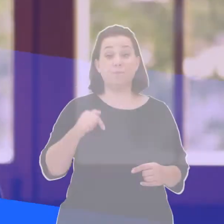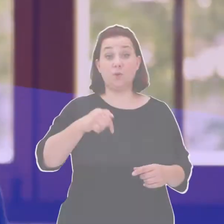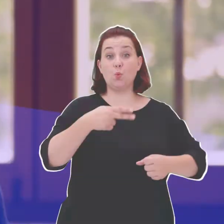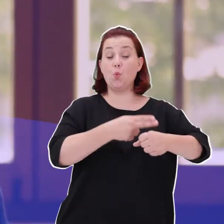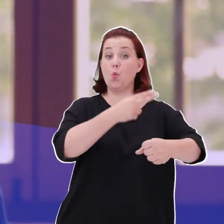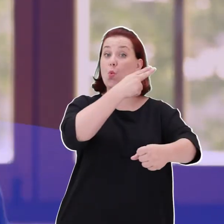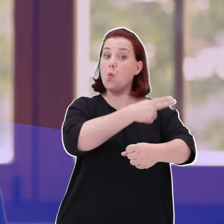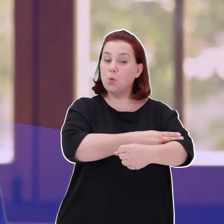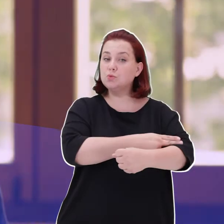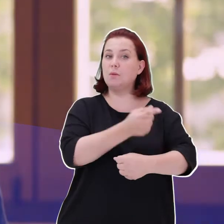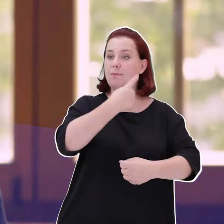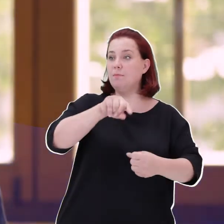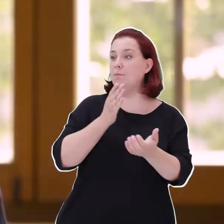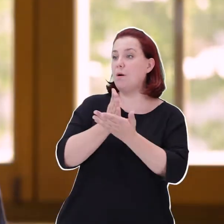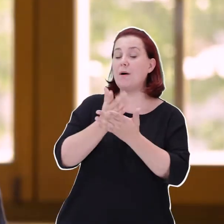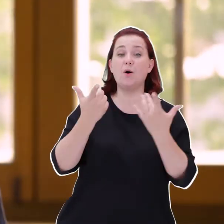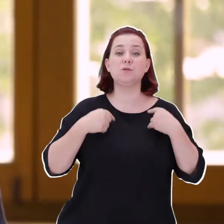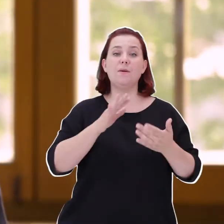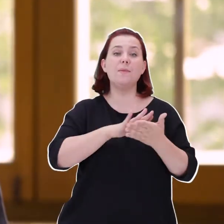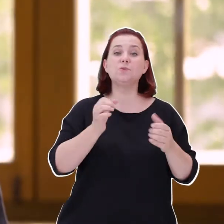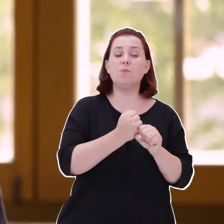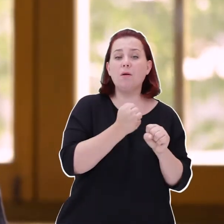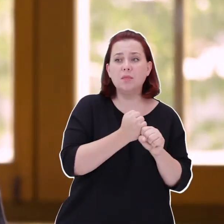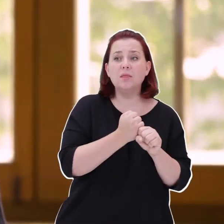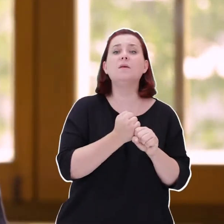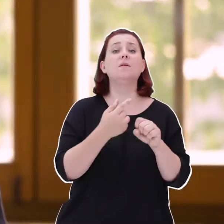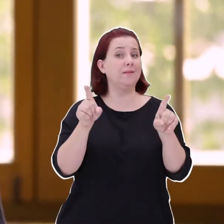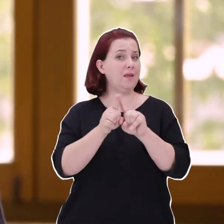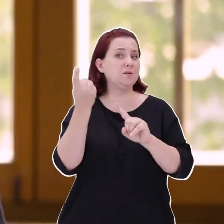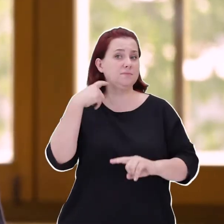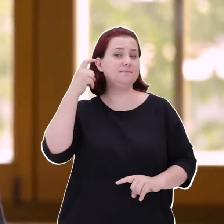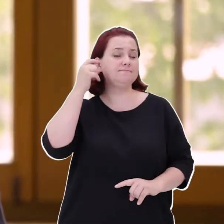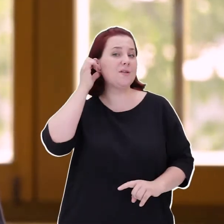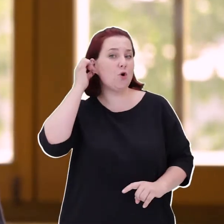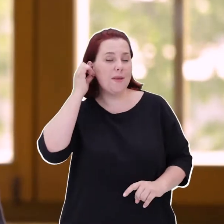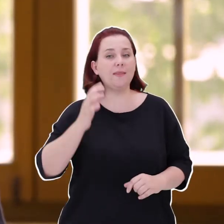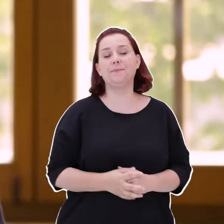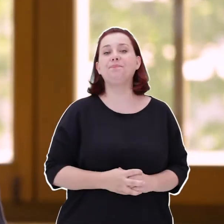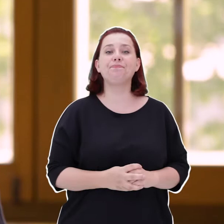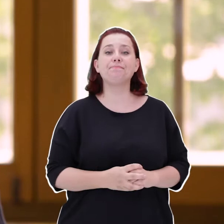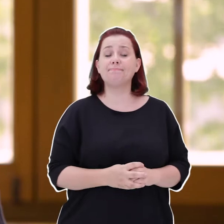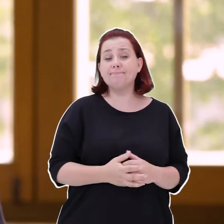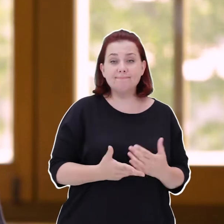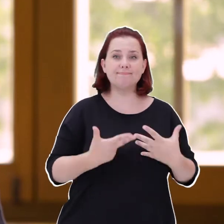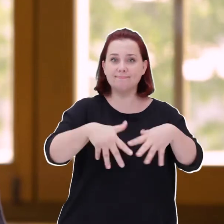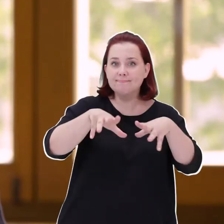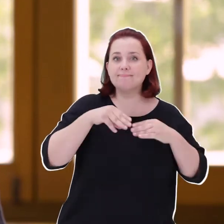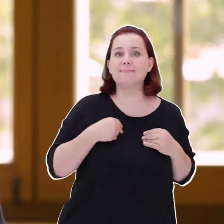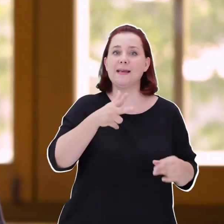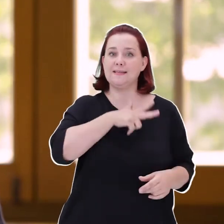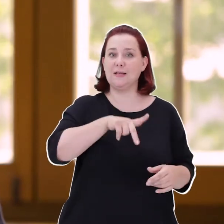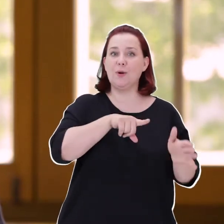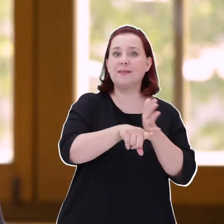W naszym urzędzie pomagamy osobom bezrobotnym, również niesłyszącym kobietom, w